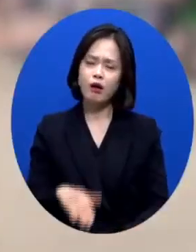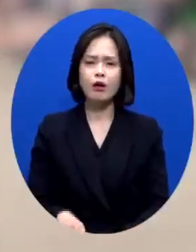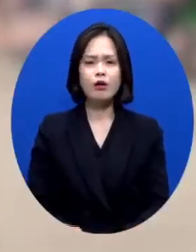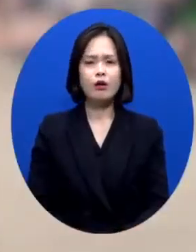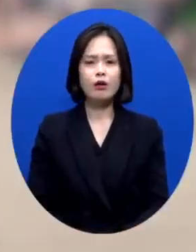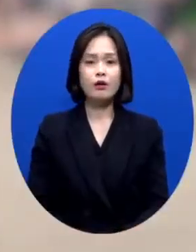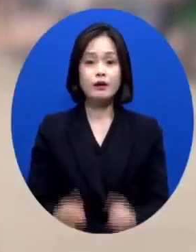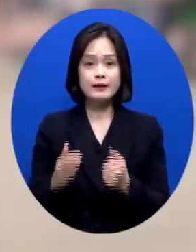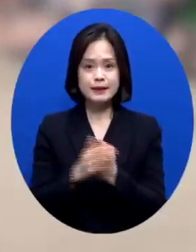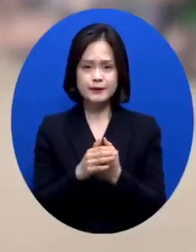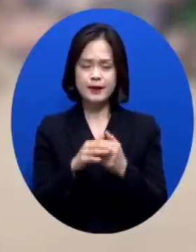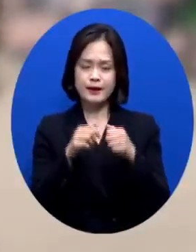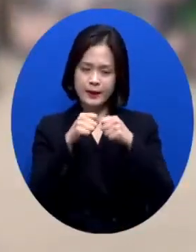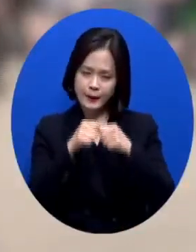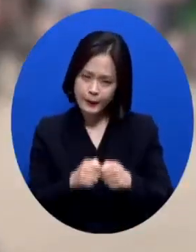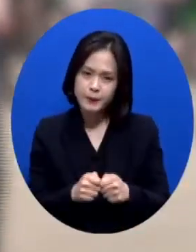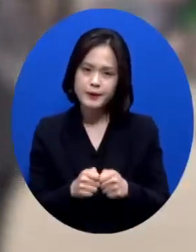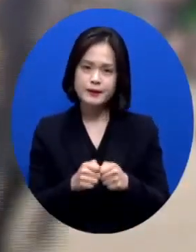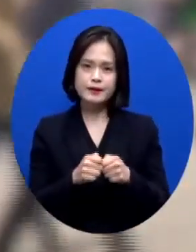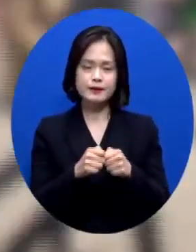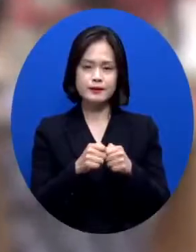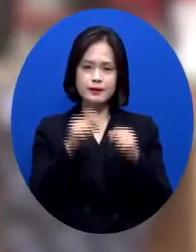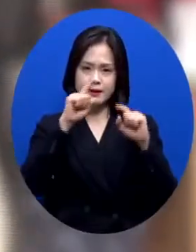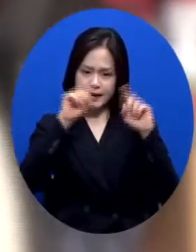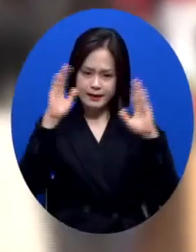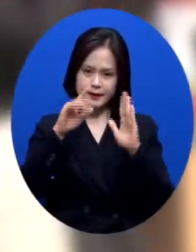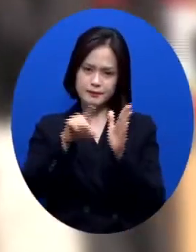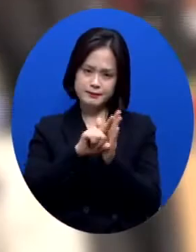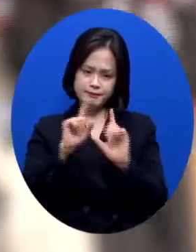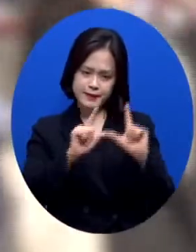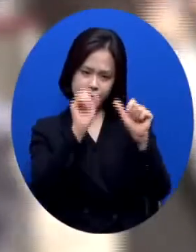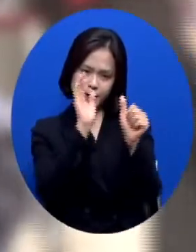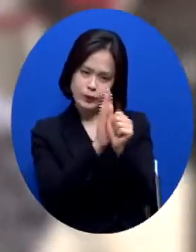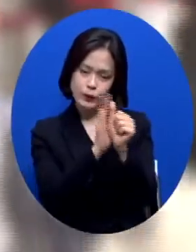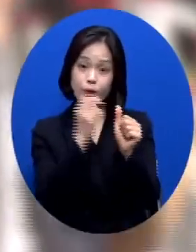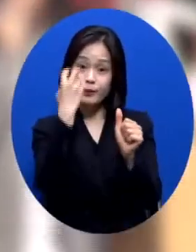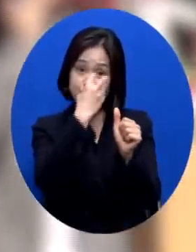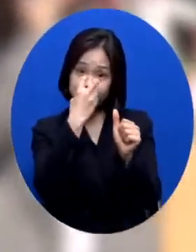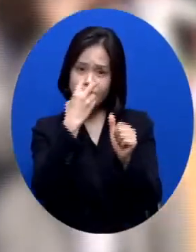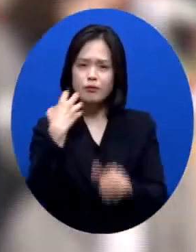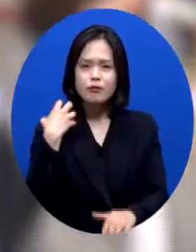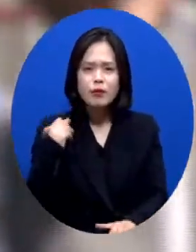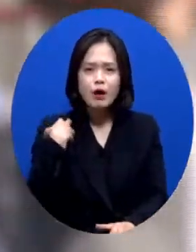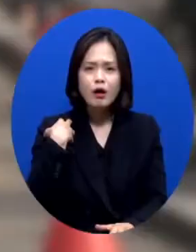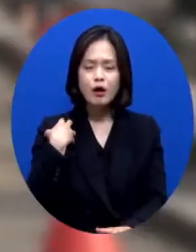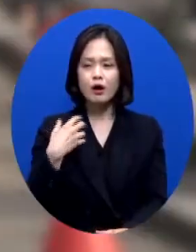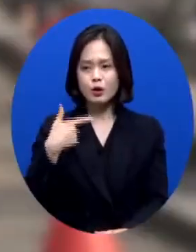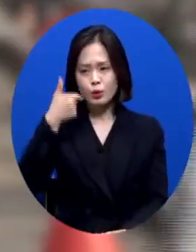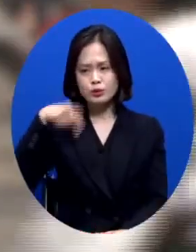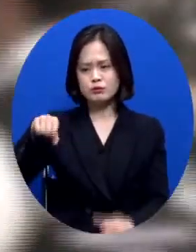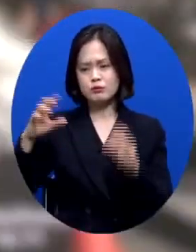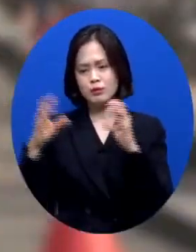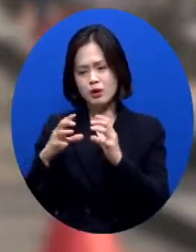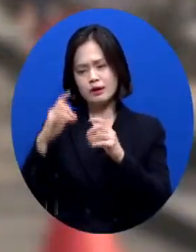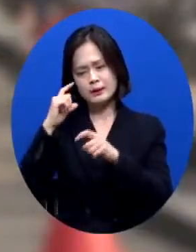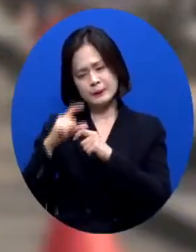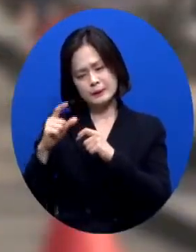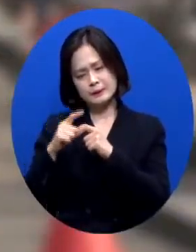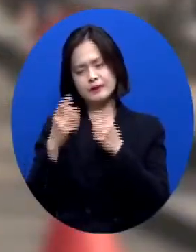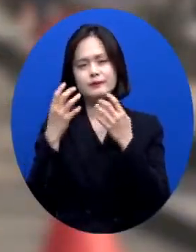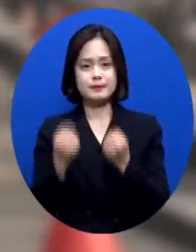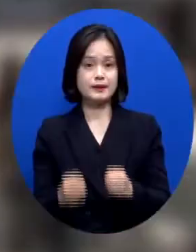세밀하게 학생들의 신앙 관리에 신경쓰고 전도 활동에 효율성도 높이는게 여느 규 몫이 레 과제의